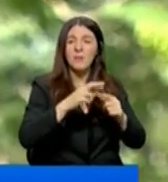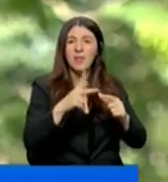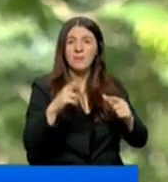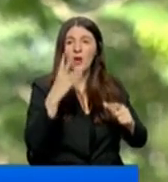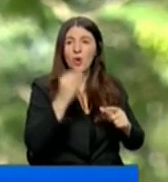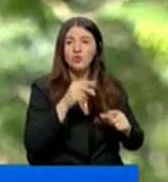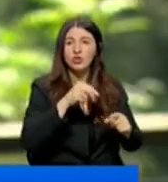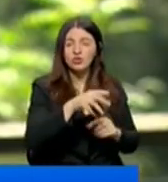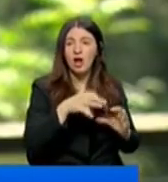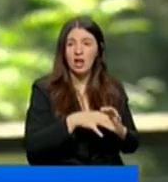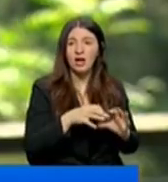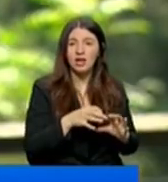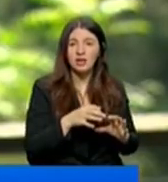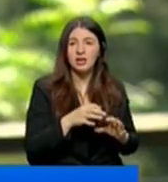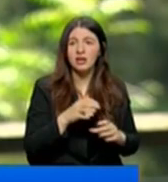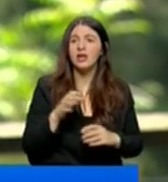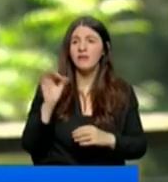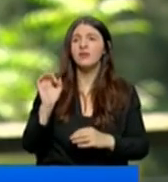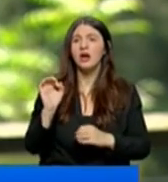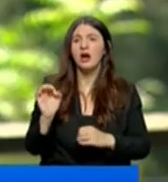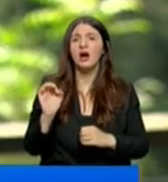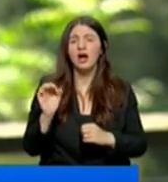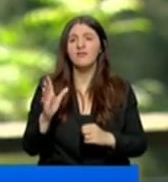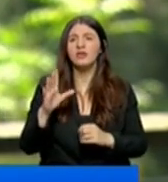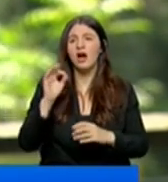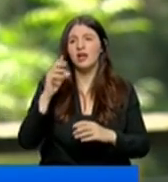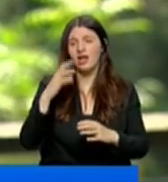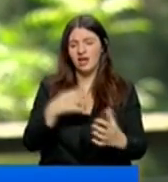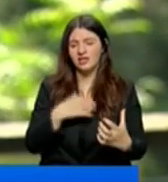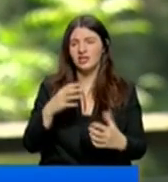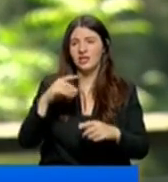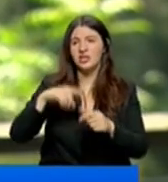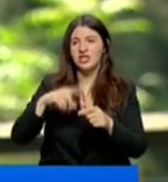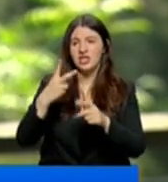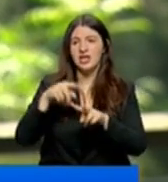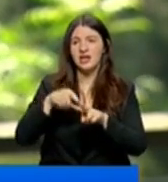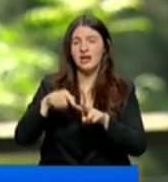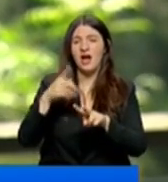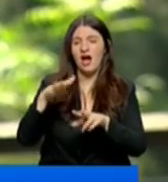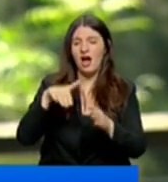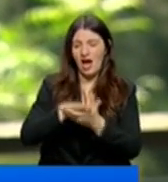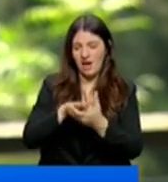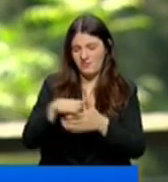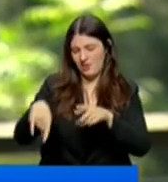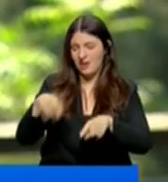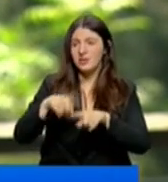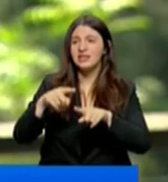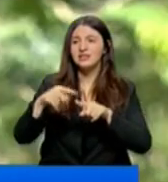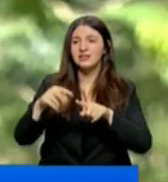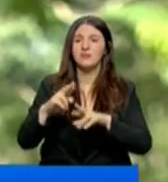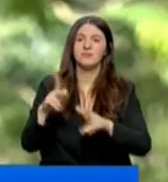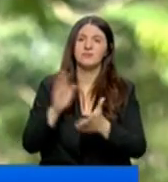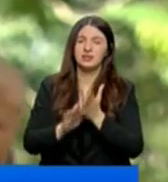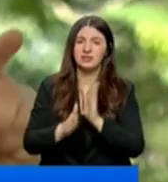Evet. Evet. O yürüyüşte. Evet, evet. Vardı. Hala izlerini taşır iki ayağındaki fakat iki parmağım. Bir taraftan da Sayın